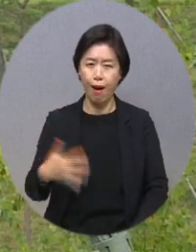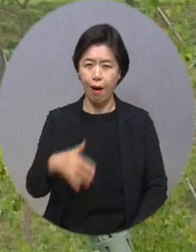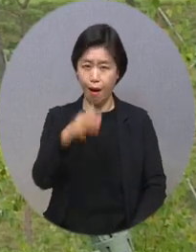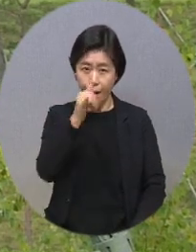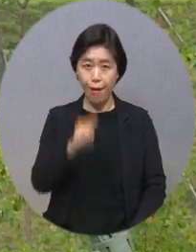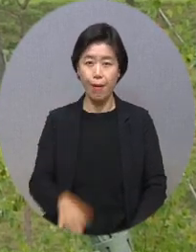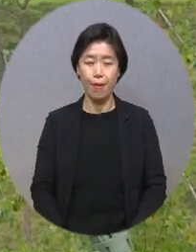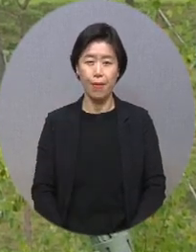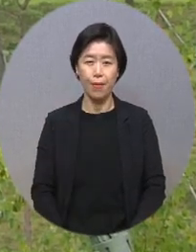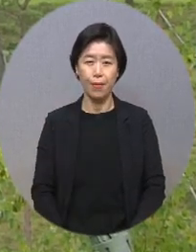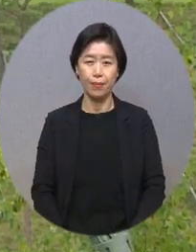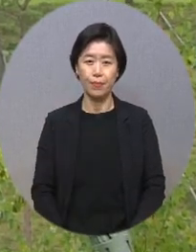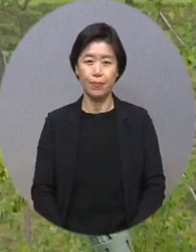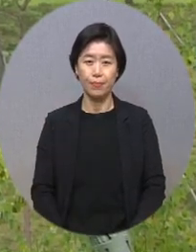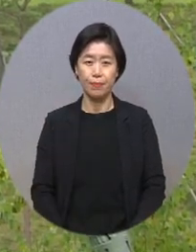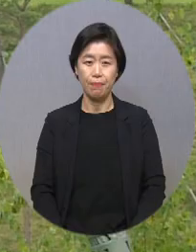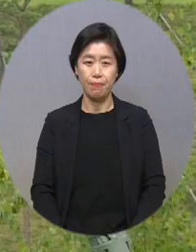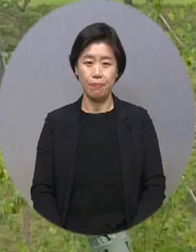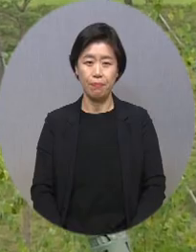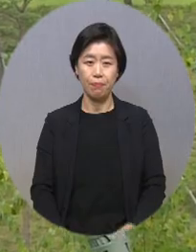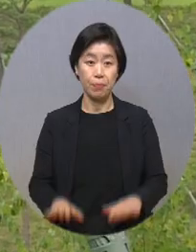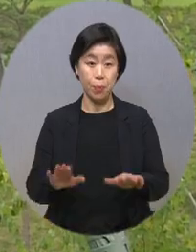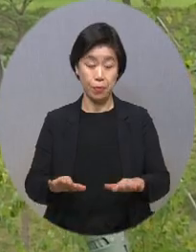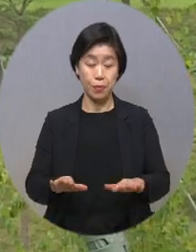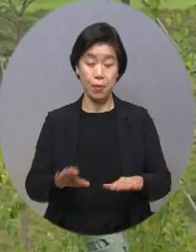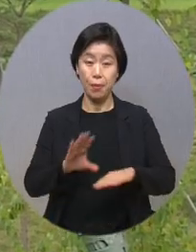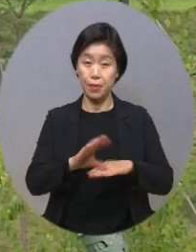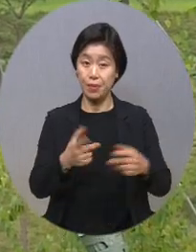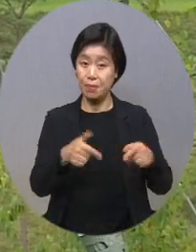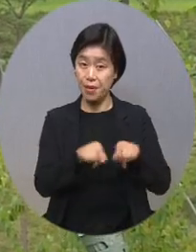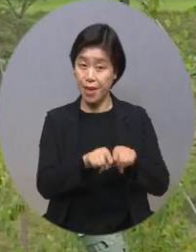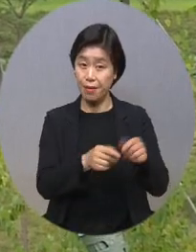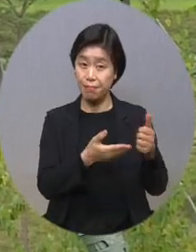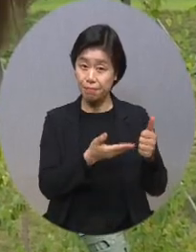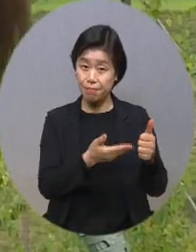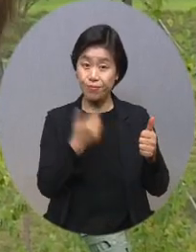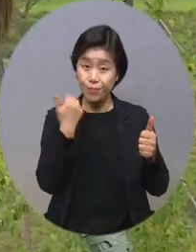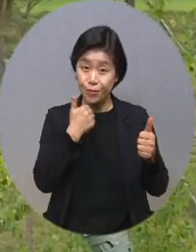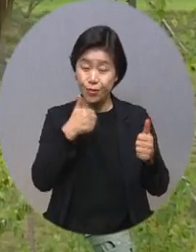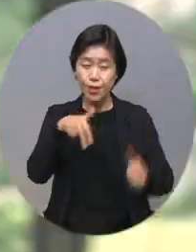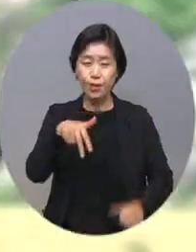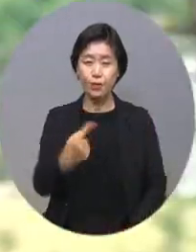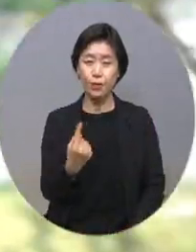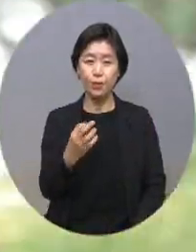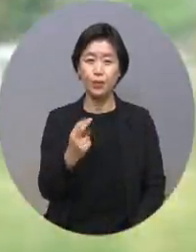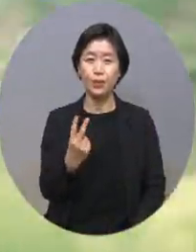실력이 어마어마하다고 해서 이번에 출연을 하게 되었습니다. 조영훈! 와,